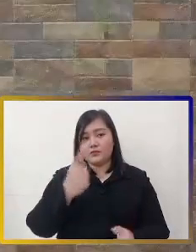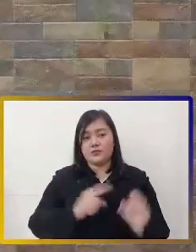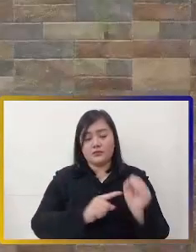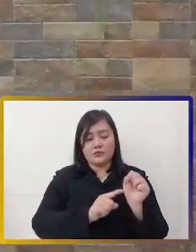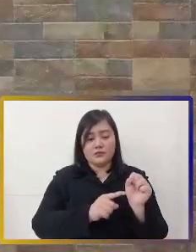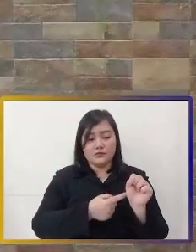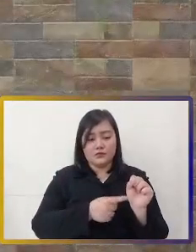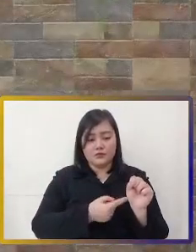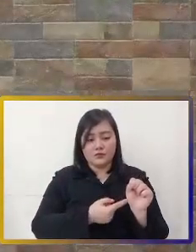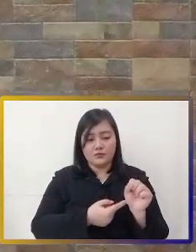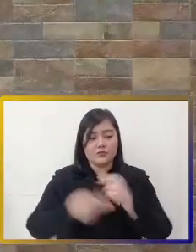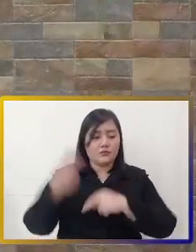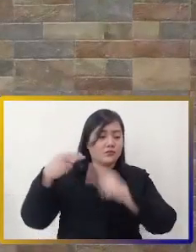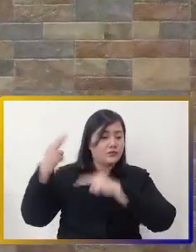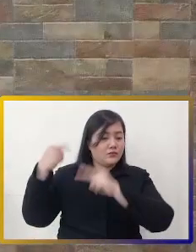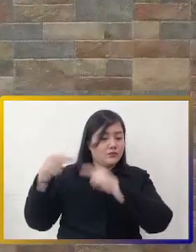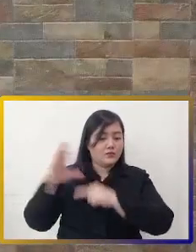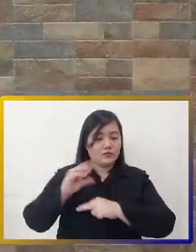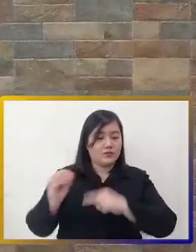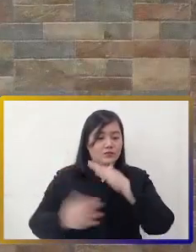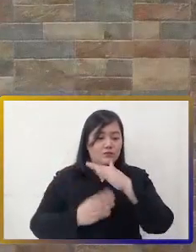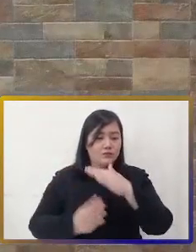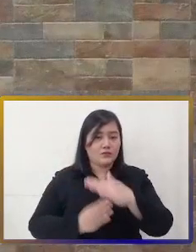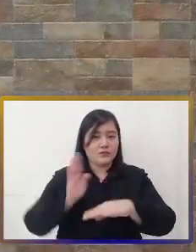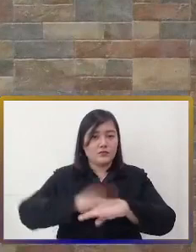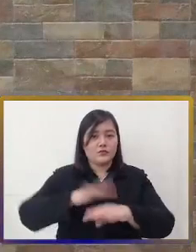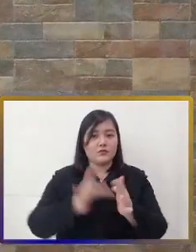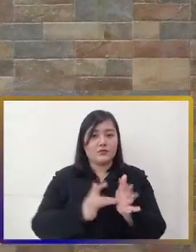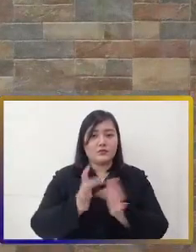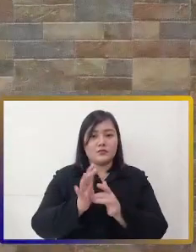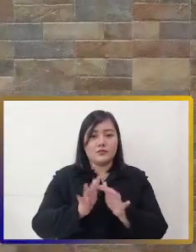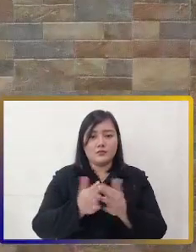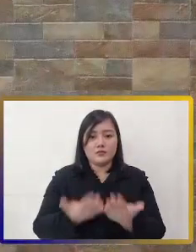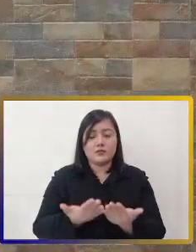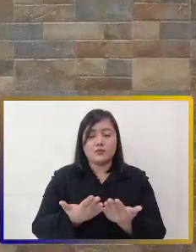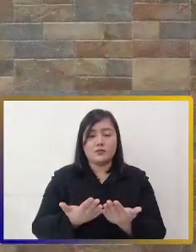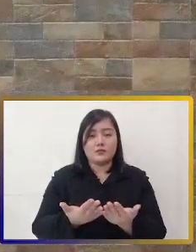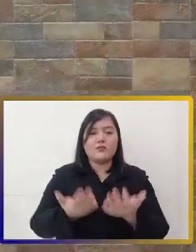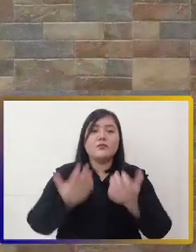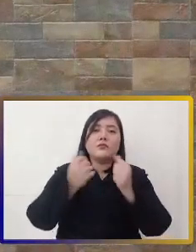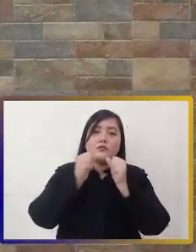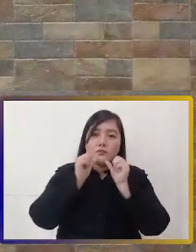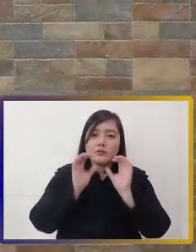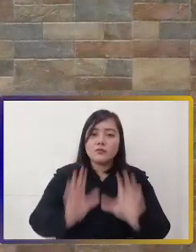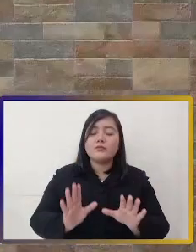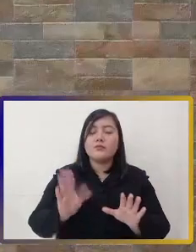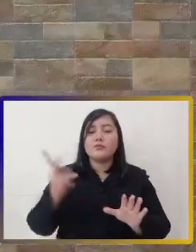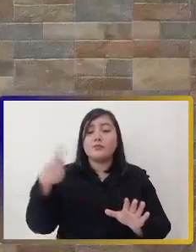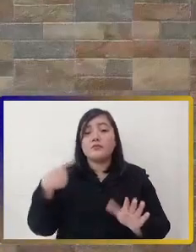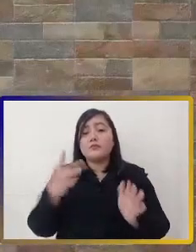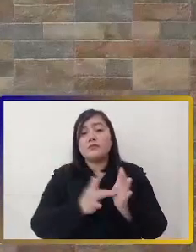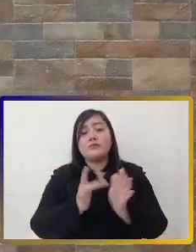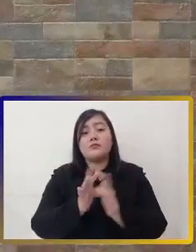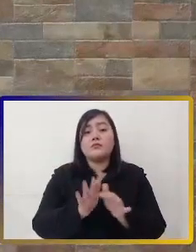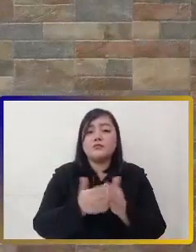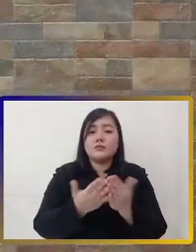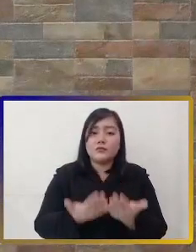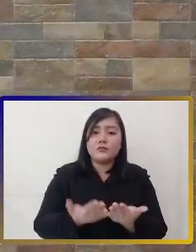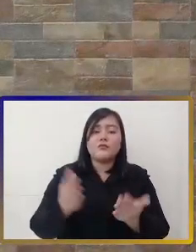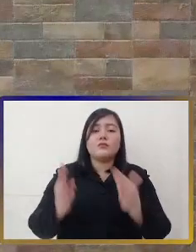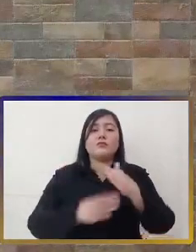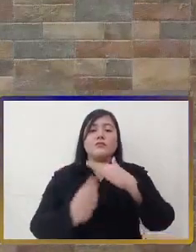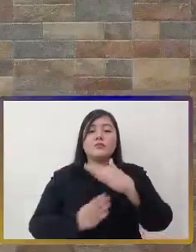and biblically. Kaya nga sabi ko po sa inyo eh, the blessing is that yung hawak nating Bible ang pinaka-basis ng historical